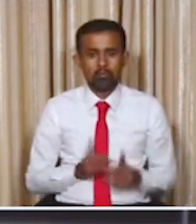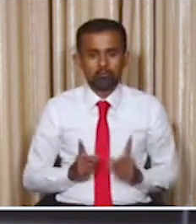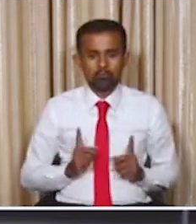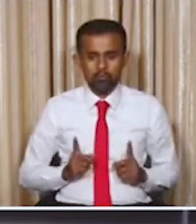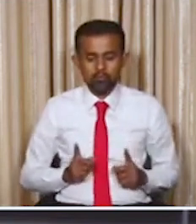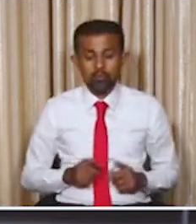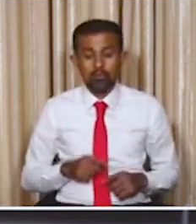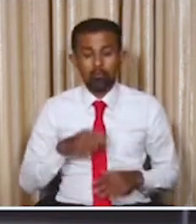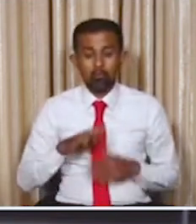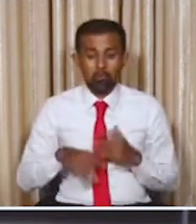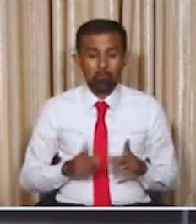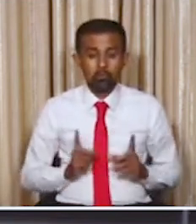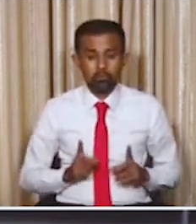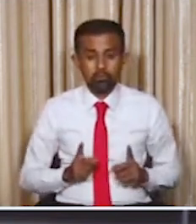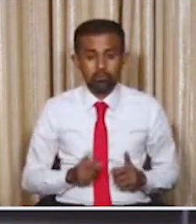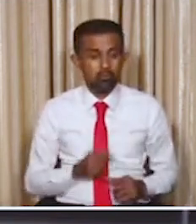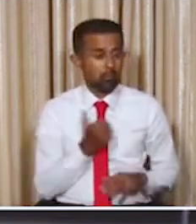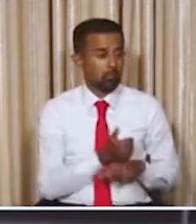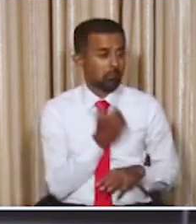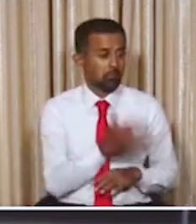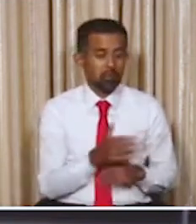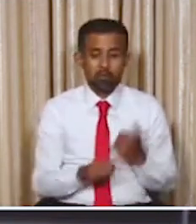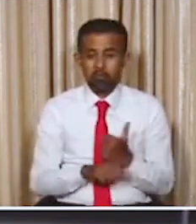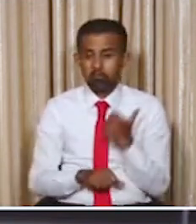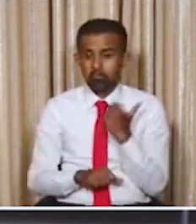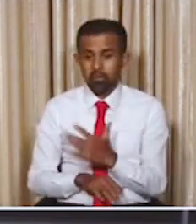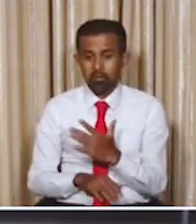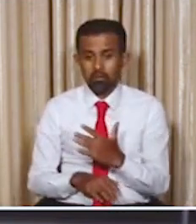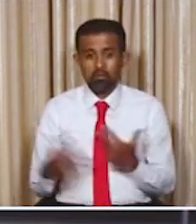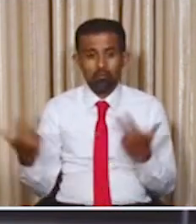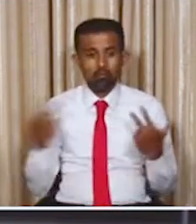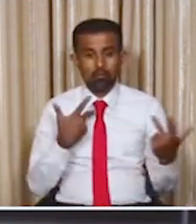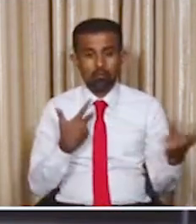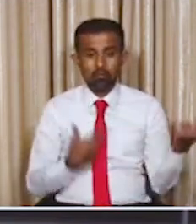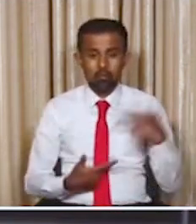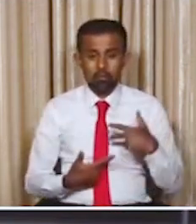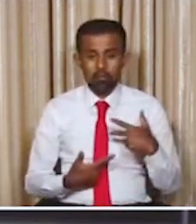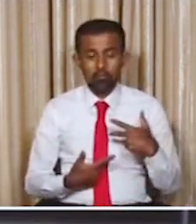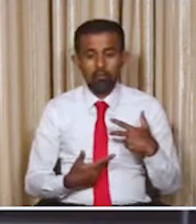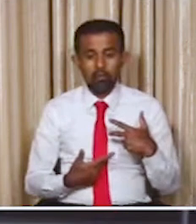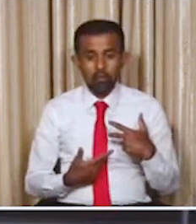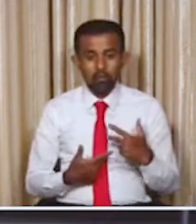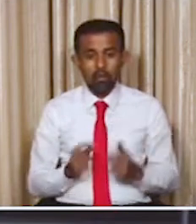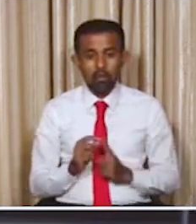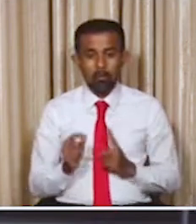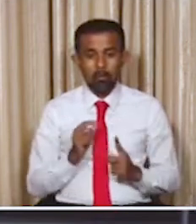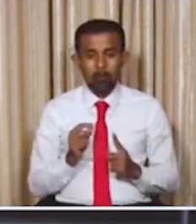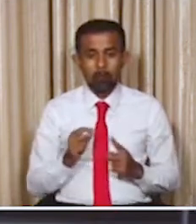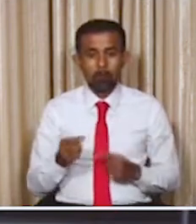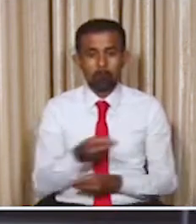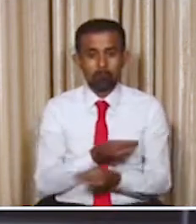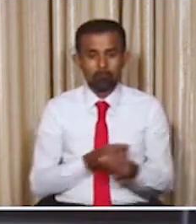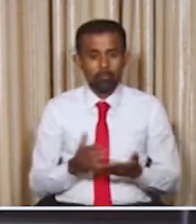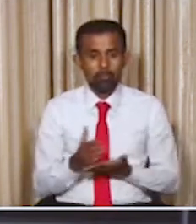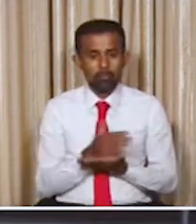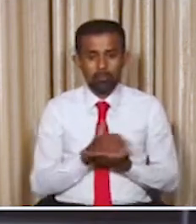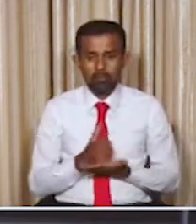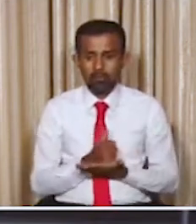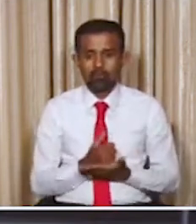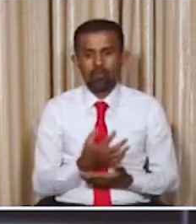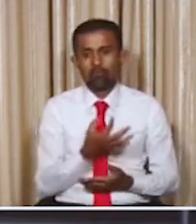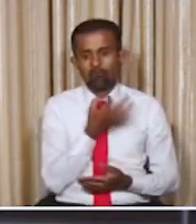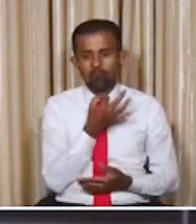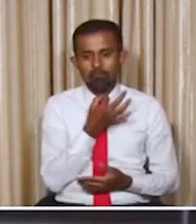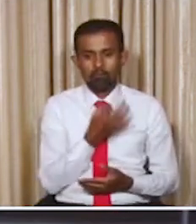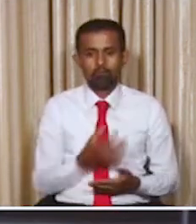indagena pal wevi atanta mada gahanawa metanta mada gahanawa e patten bainawa me patten banino me parlimenthuwa sampurna vihiluwak